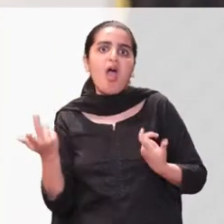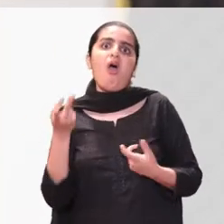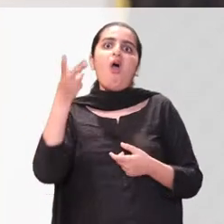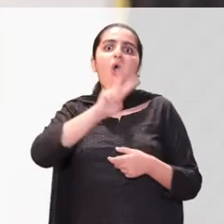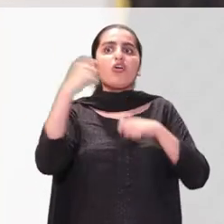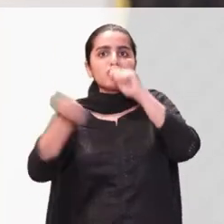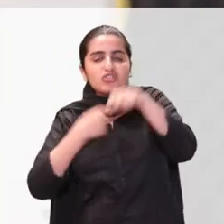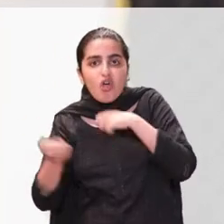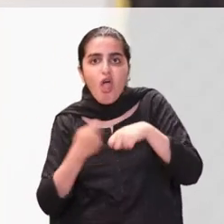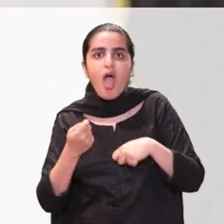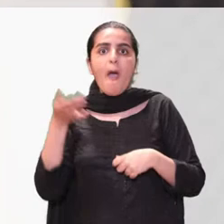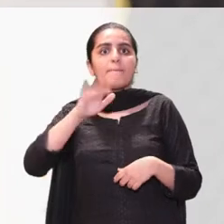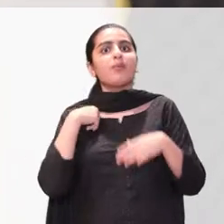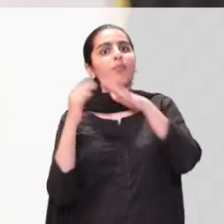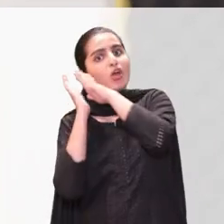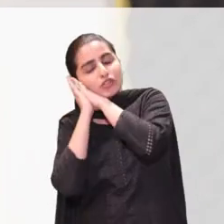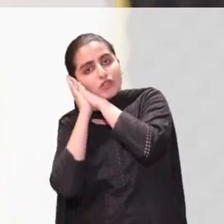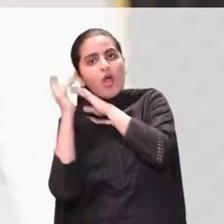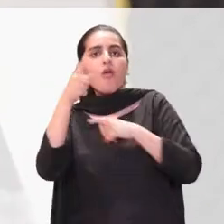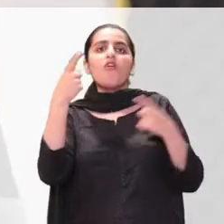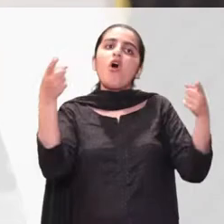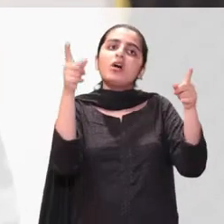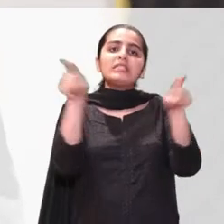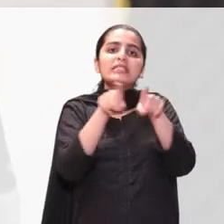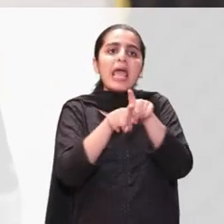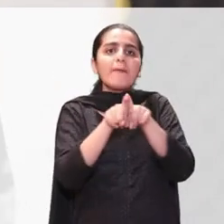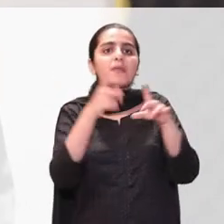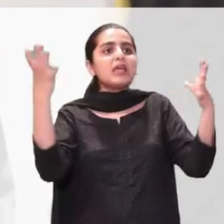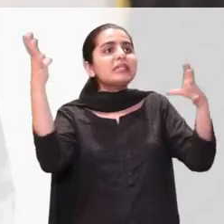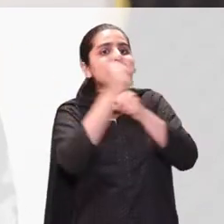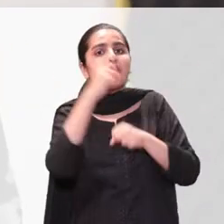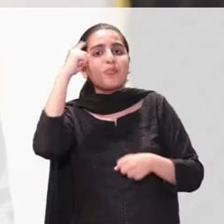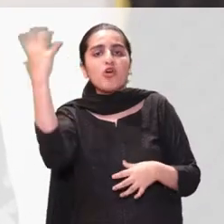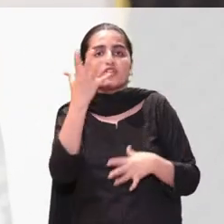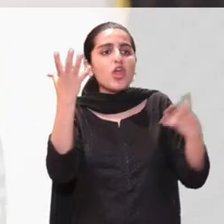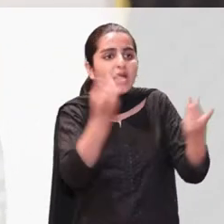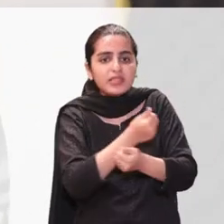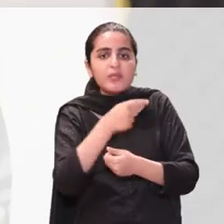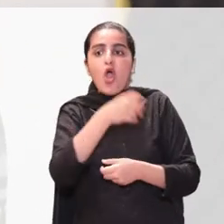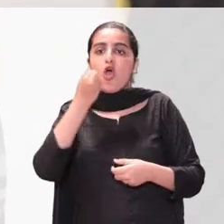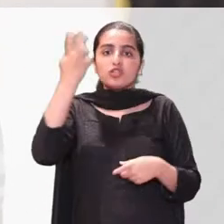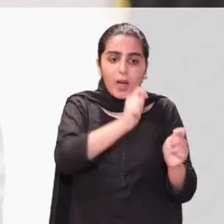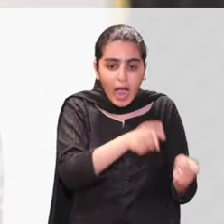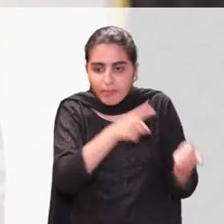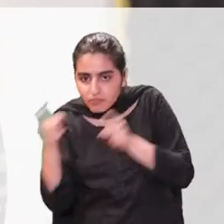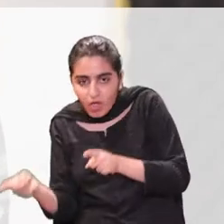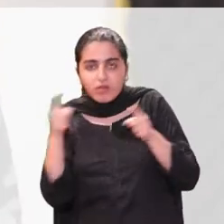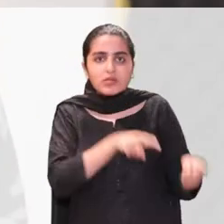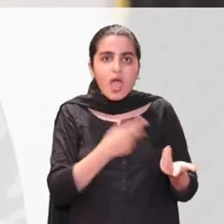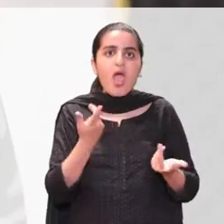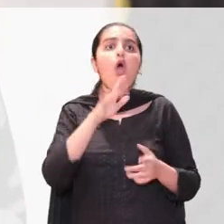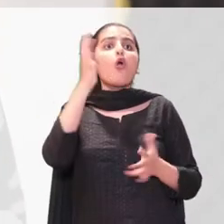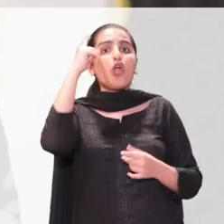बनाए एब्सलूट अमेज्ड अट डेवलपिंग ऑफ द प्राइम सूर्य न यह परिवर्तन की संभावना करना है